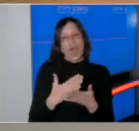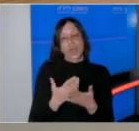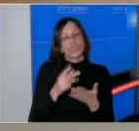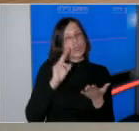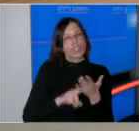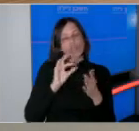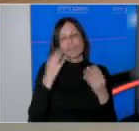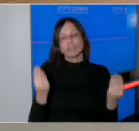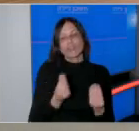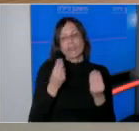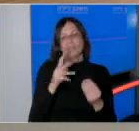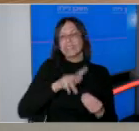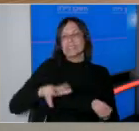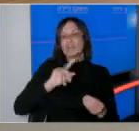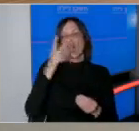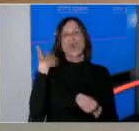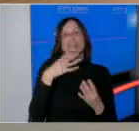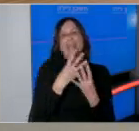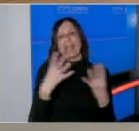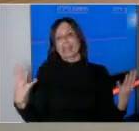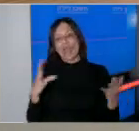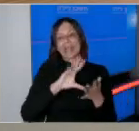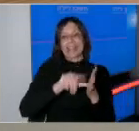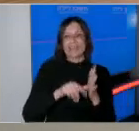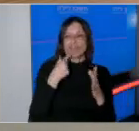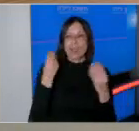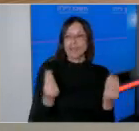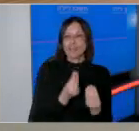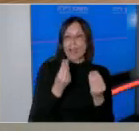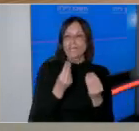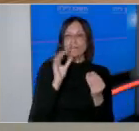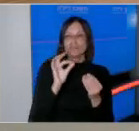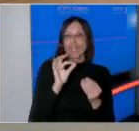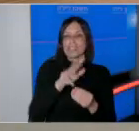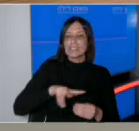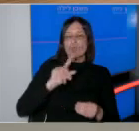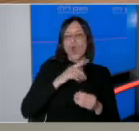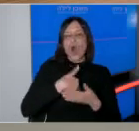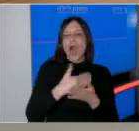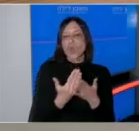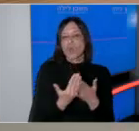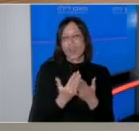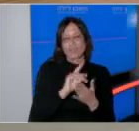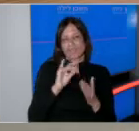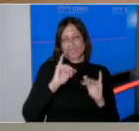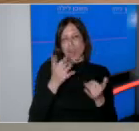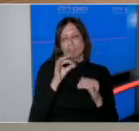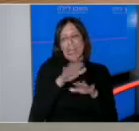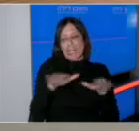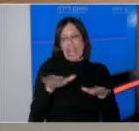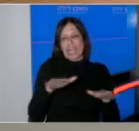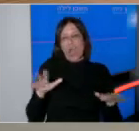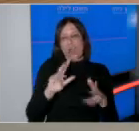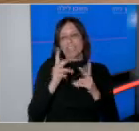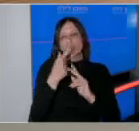משאבים ציבוריים. לא עוד גדרות וגניבה של משאבים ציבוריים, לא עוד חלוקה עקומה של קרקעות הציבור, לא